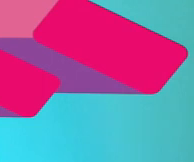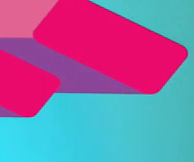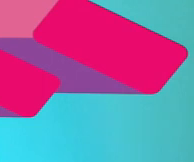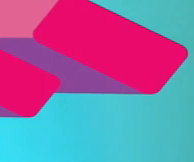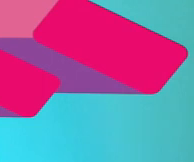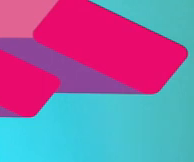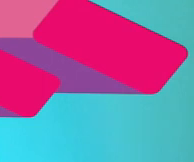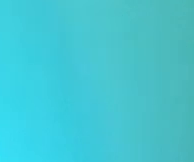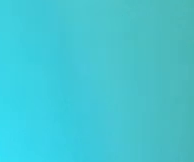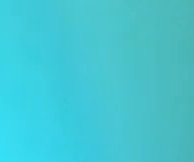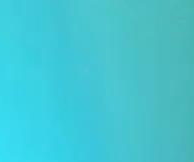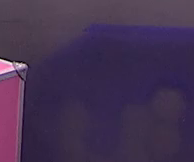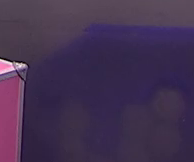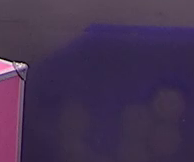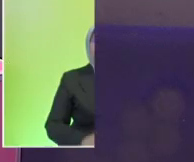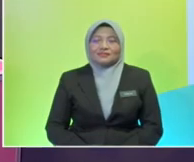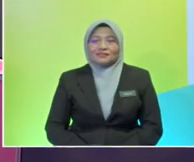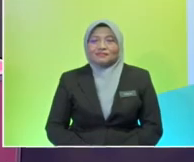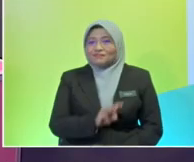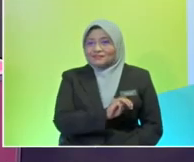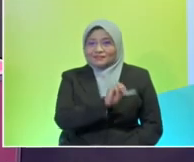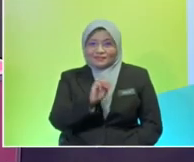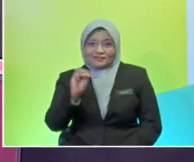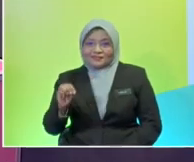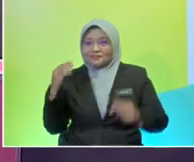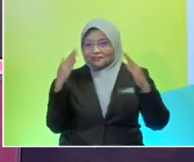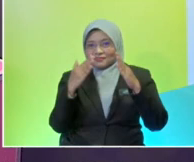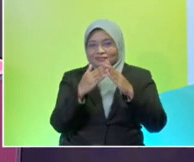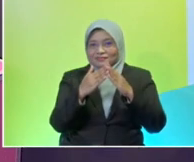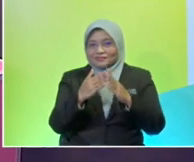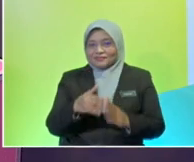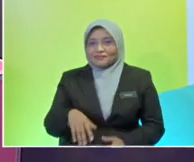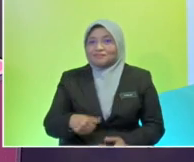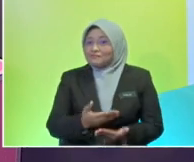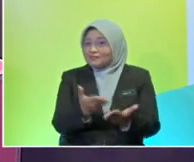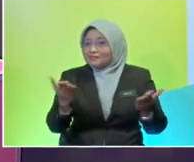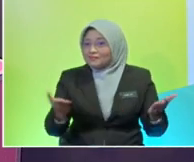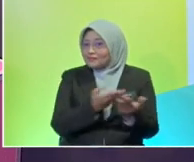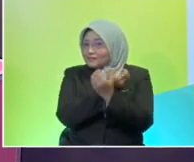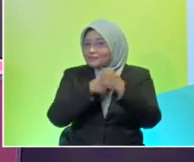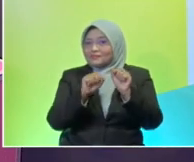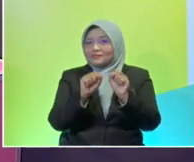Cikgu bersama-sama dengan kami baiklah murid-murid di rumah Adakah kamu semudah bersedia